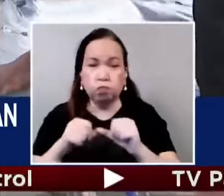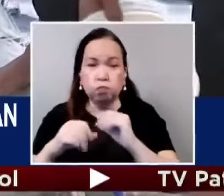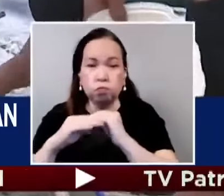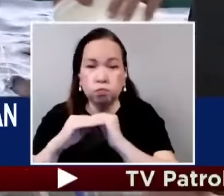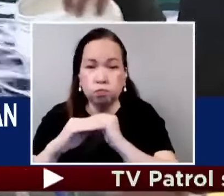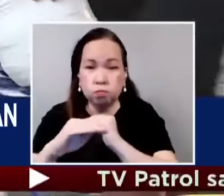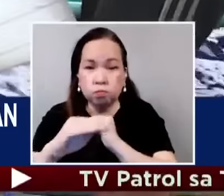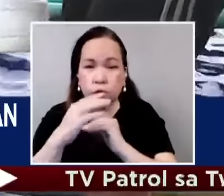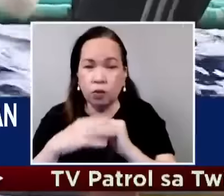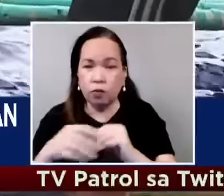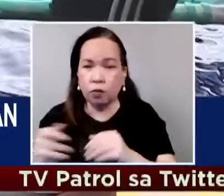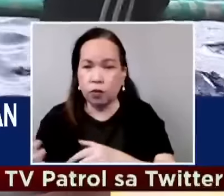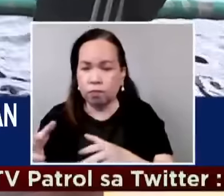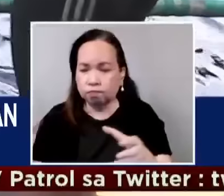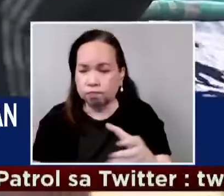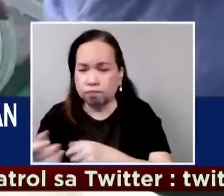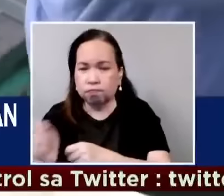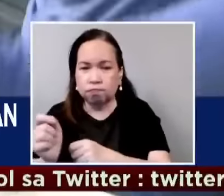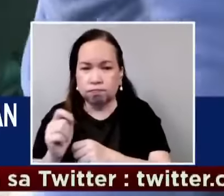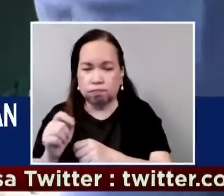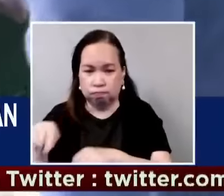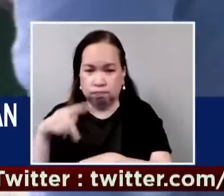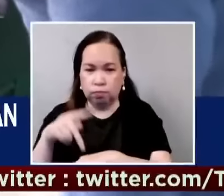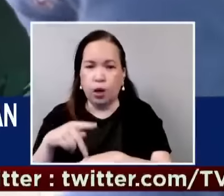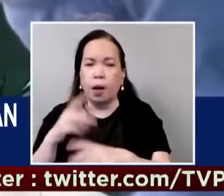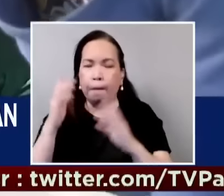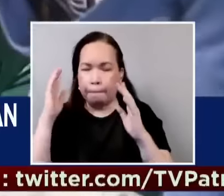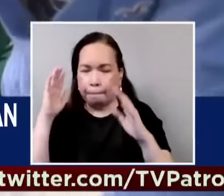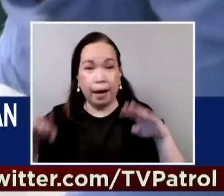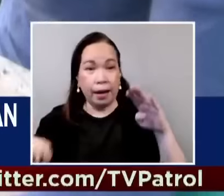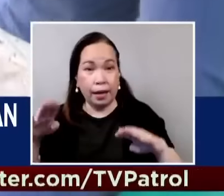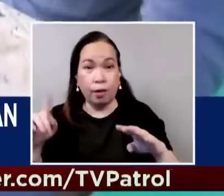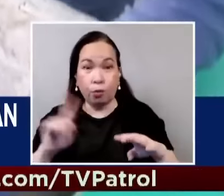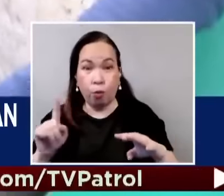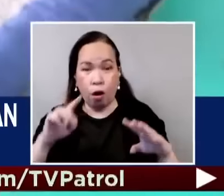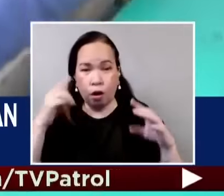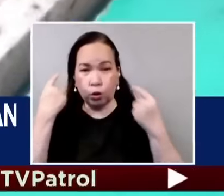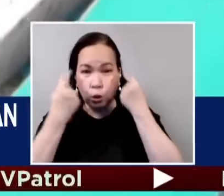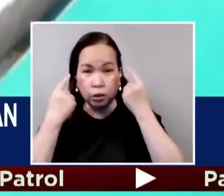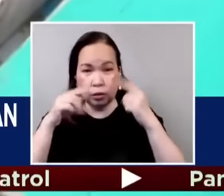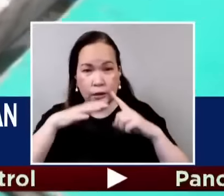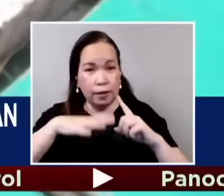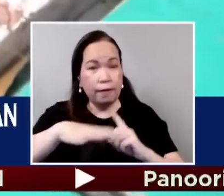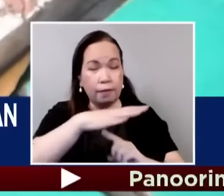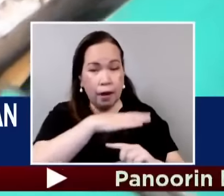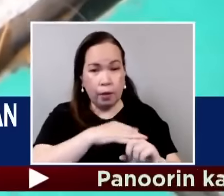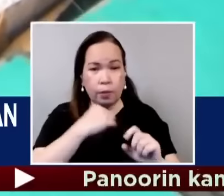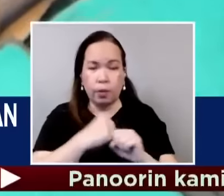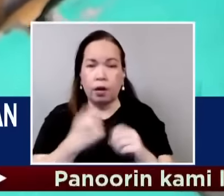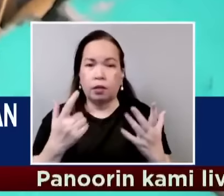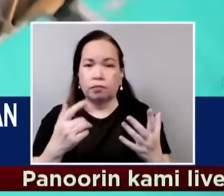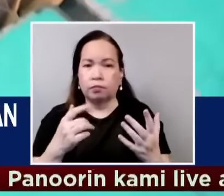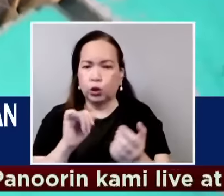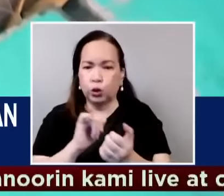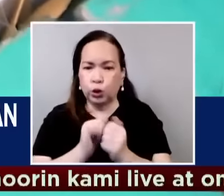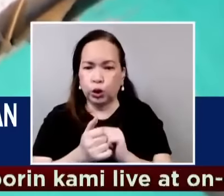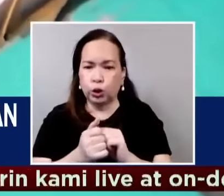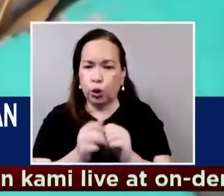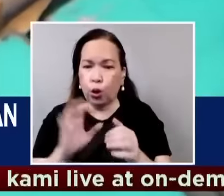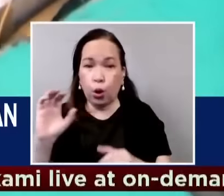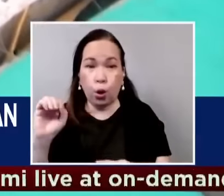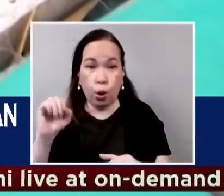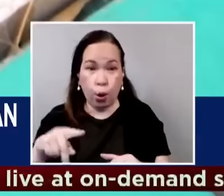habang sinasaalang-alang umano ang environmental balance. Pati na rin ang pag-amyenda ng Cooperatives Code para mapadali ang pagbuo ng